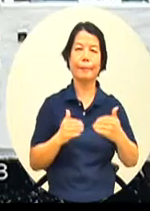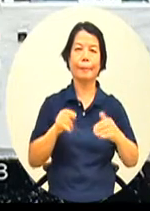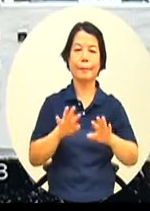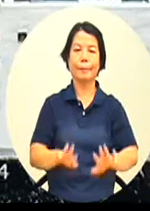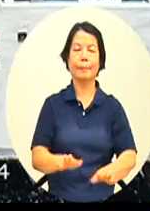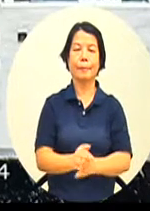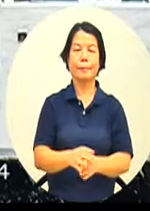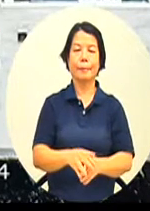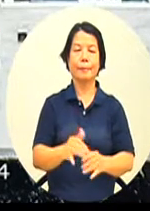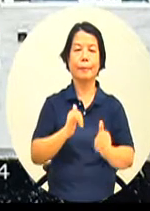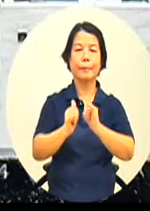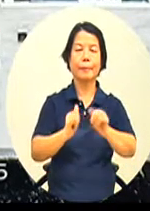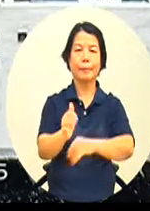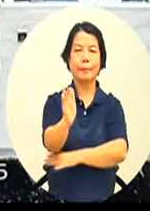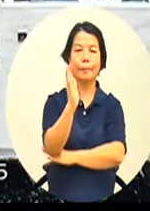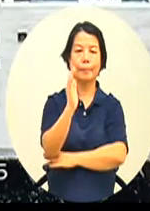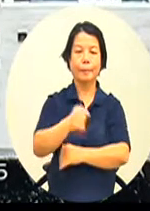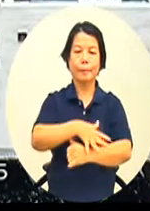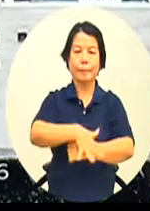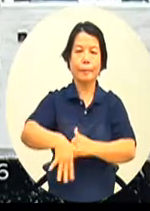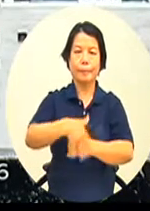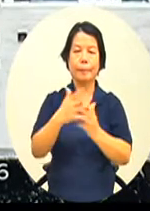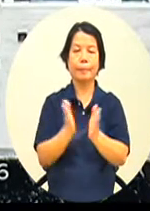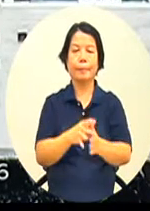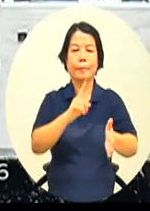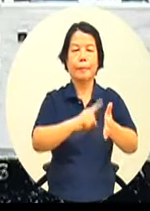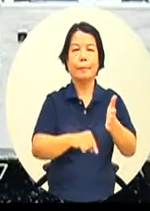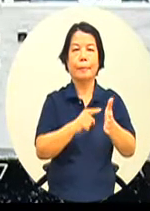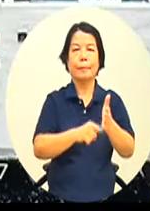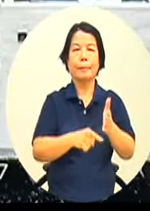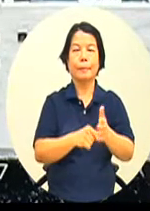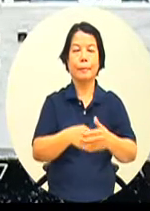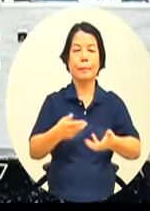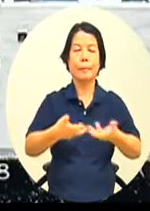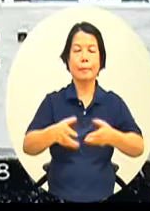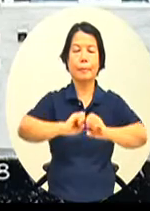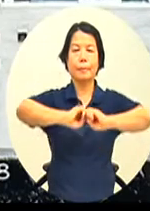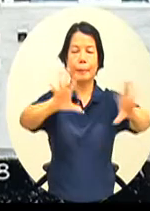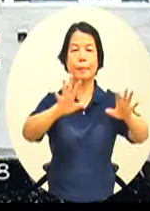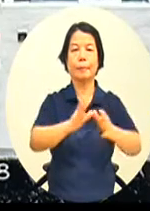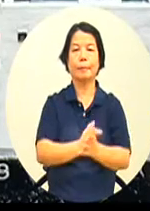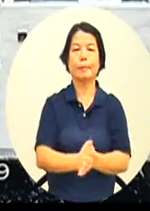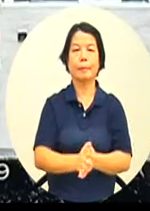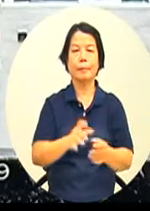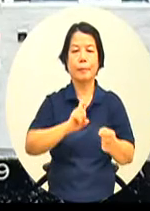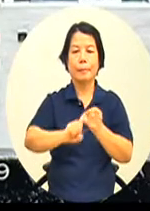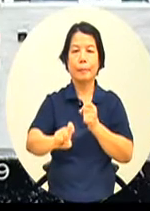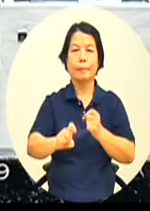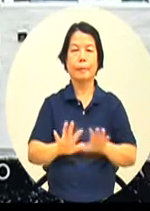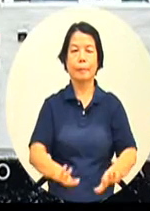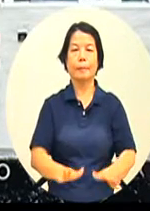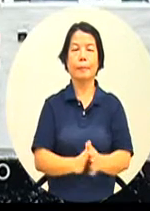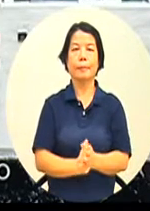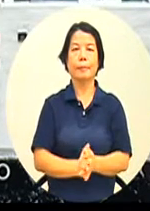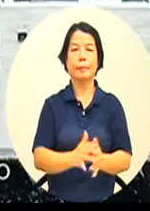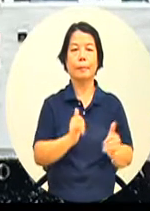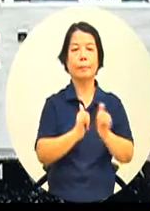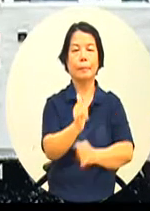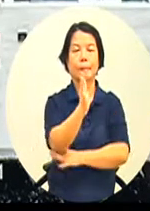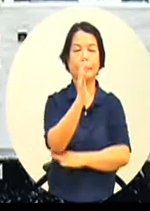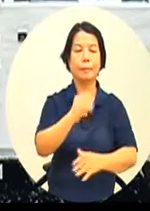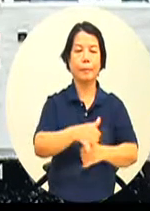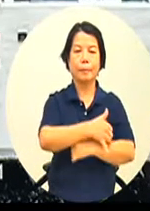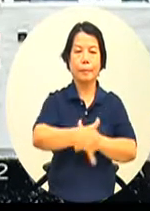各单位简单扼要十分钟业务报告，报告后由民政委员会的议